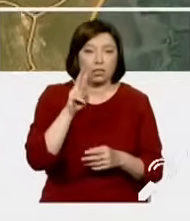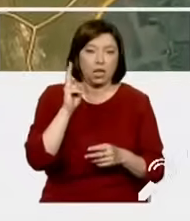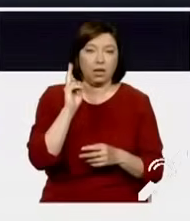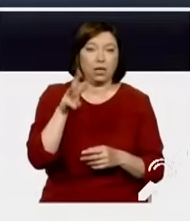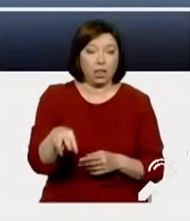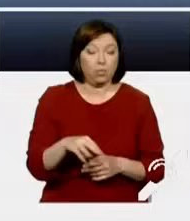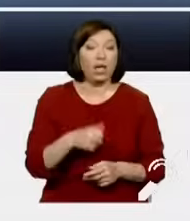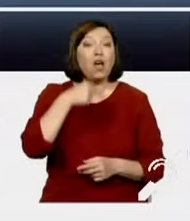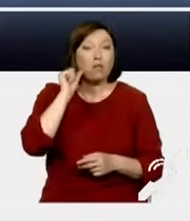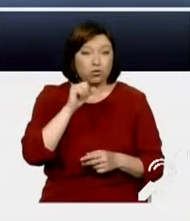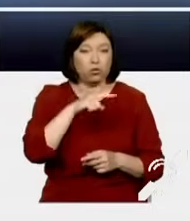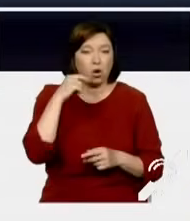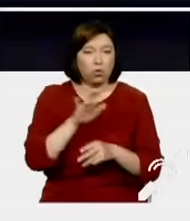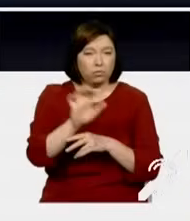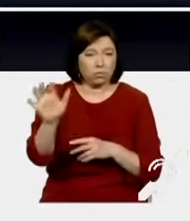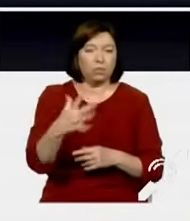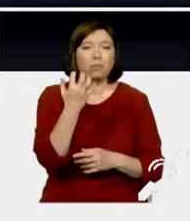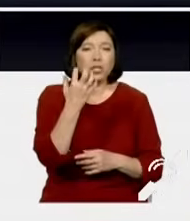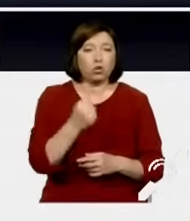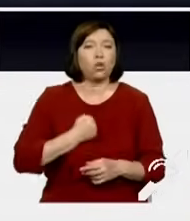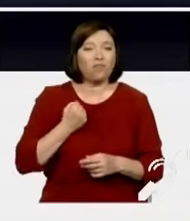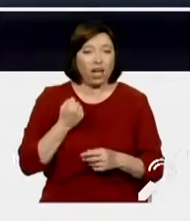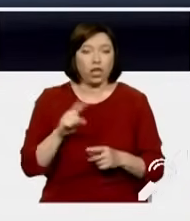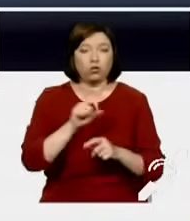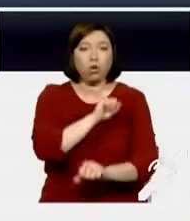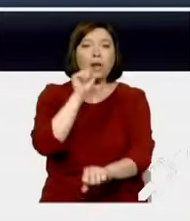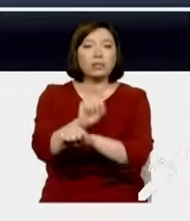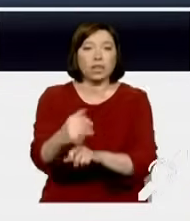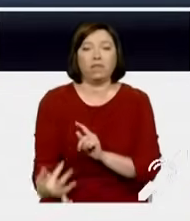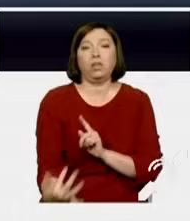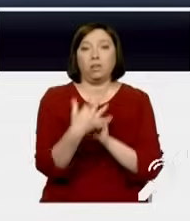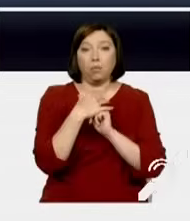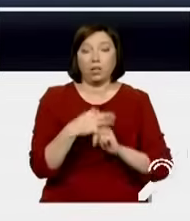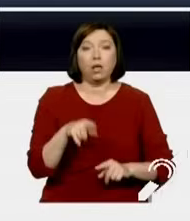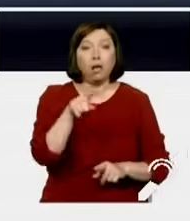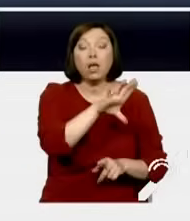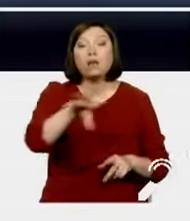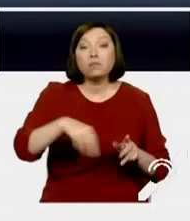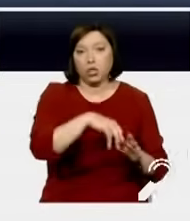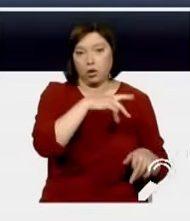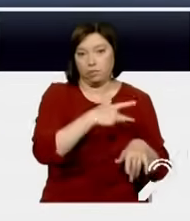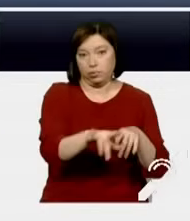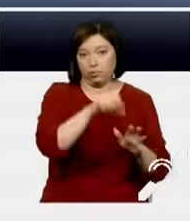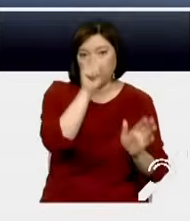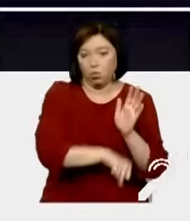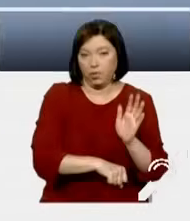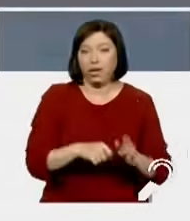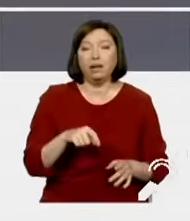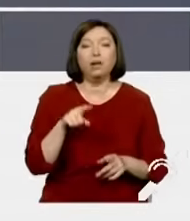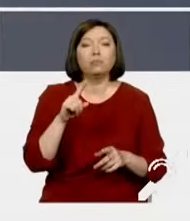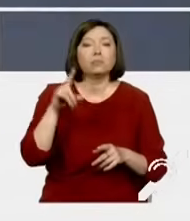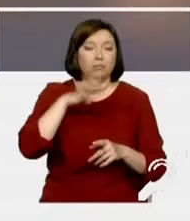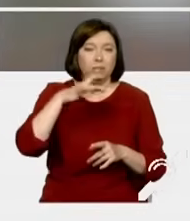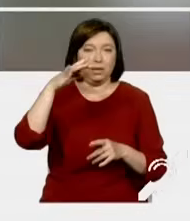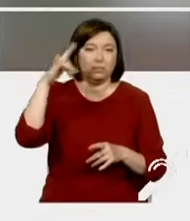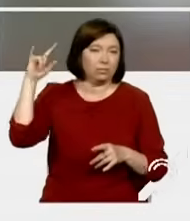Rusia a trimis o coloană de vehicule cu peste 500 de militari pentru a opri ofensiva ucraineană. Aceștia au fost uciși însă în timpul nopții trecute, în urma unor